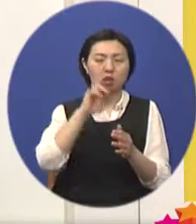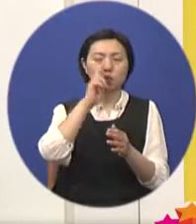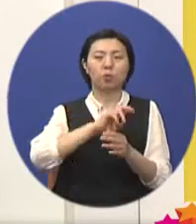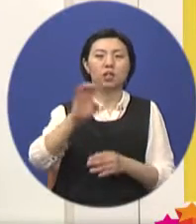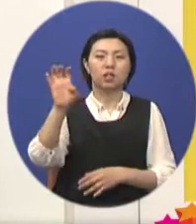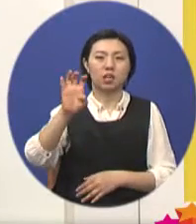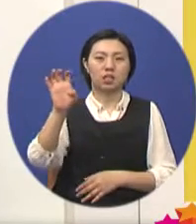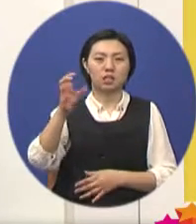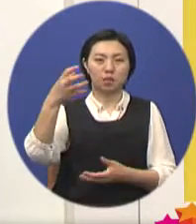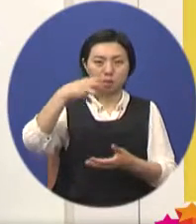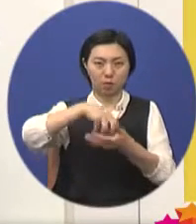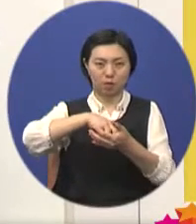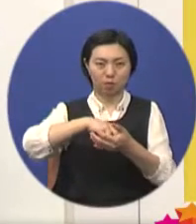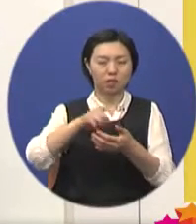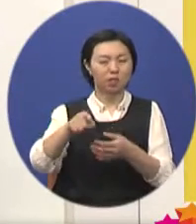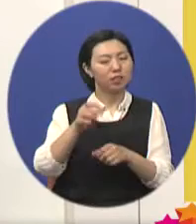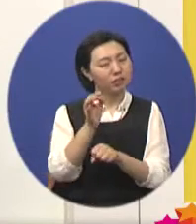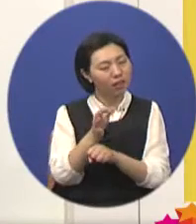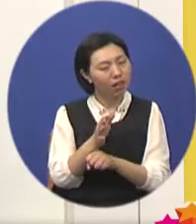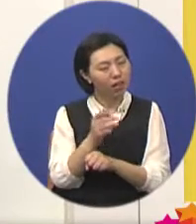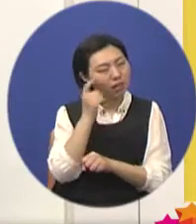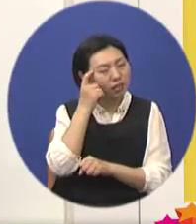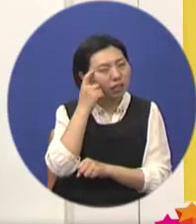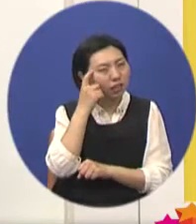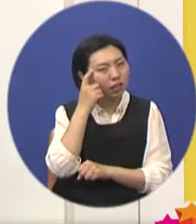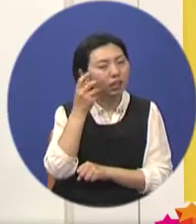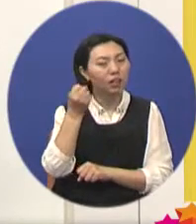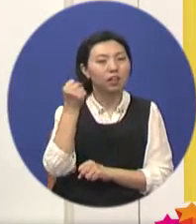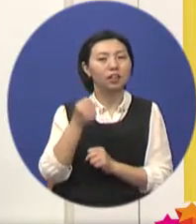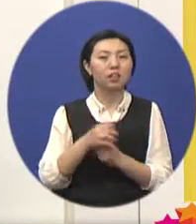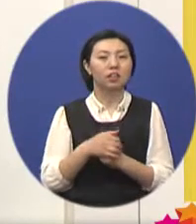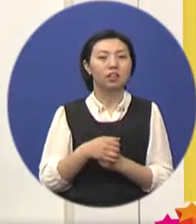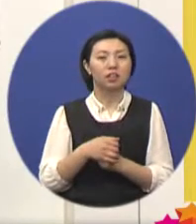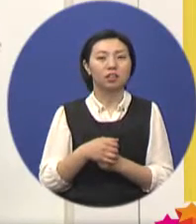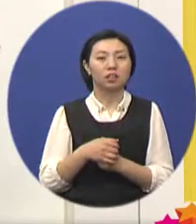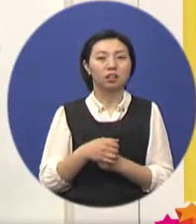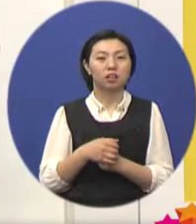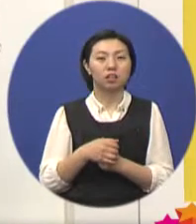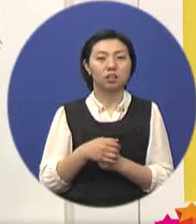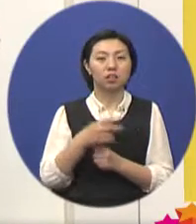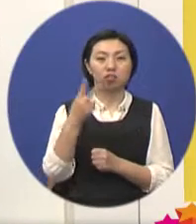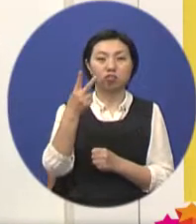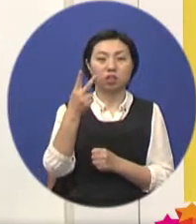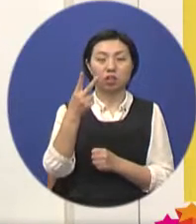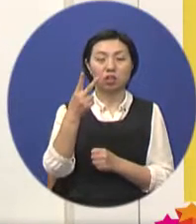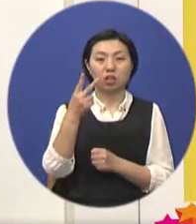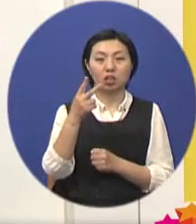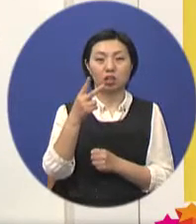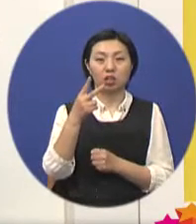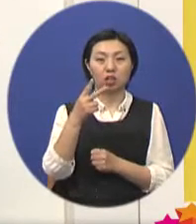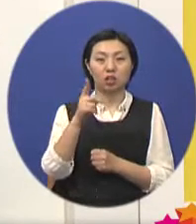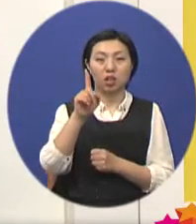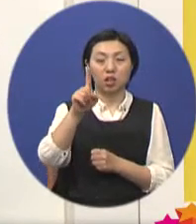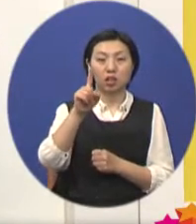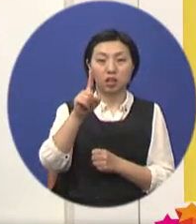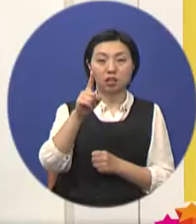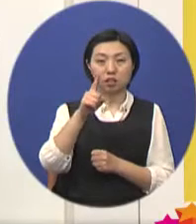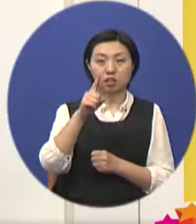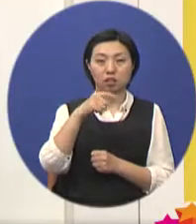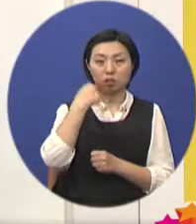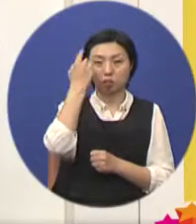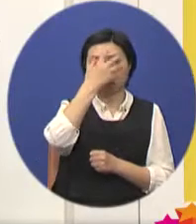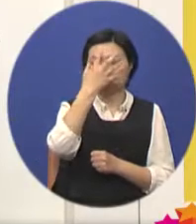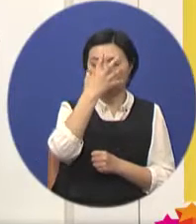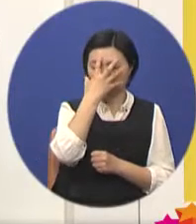있답니다. 예, 그거 사야지. 이제 저기 두 개를 만들었어요. 이거 얘기하면 안 된대요. 하나는 얼굴을 가리고 이름을 안